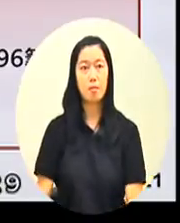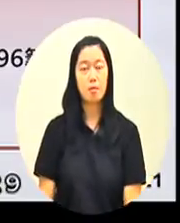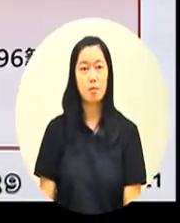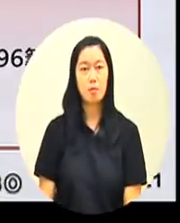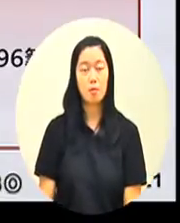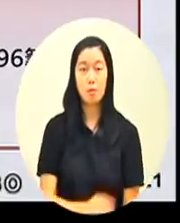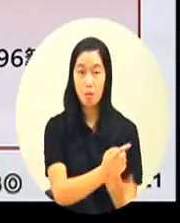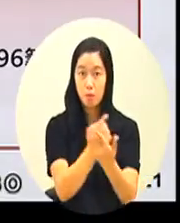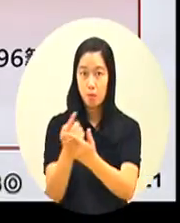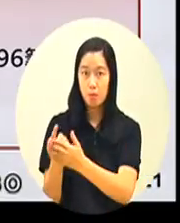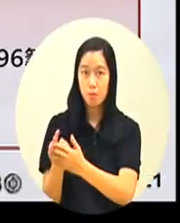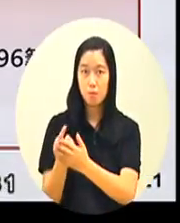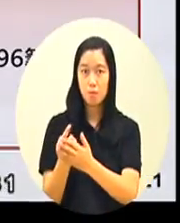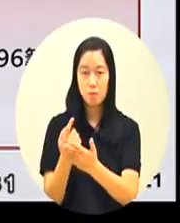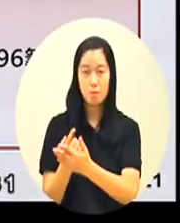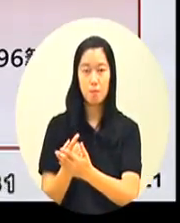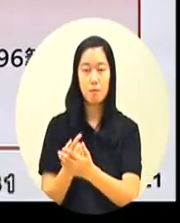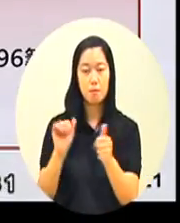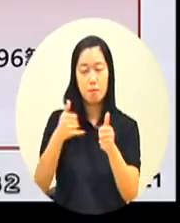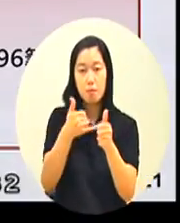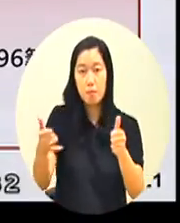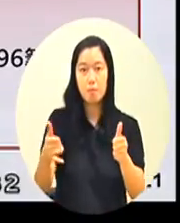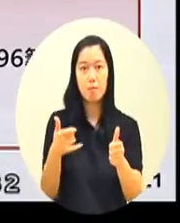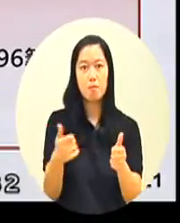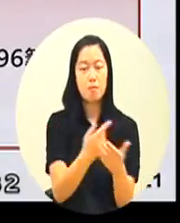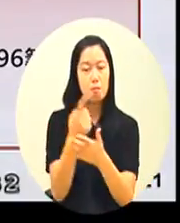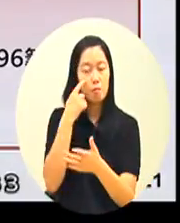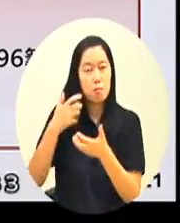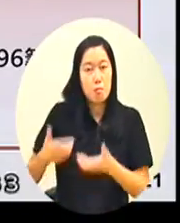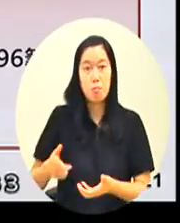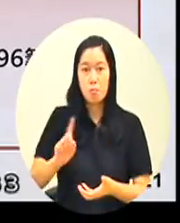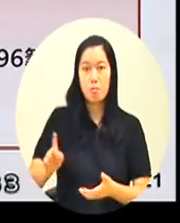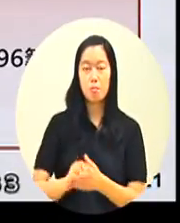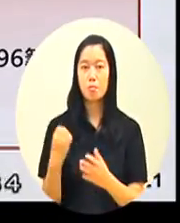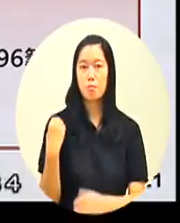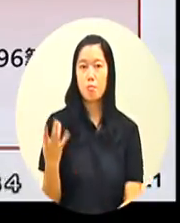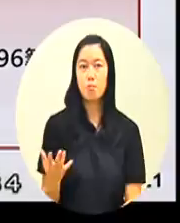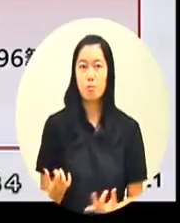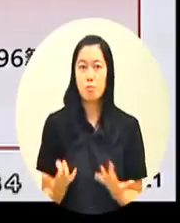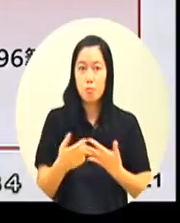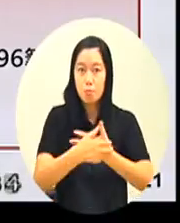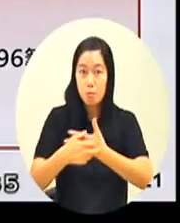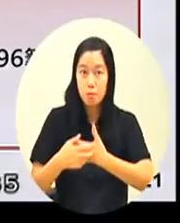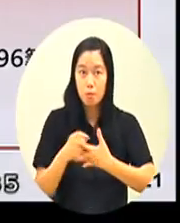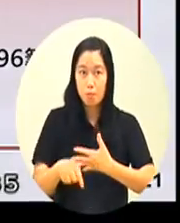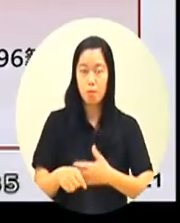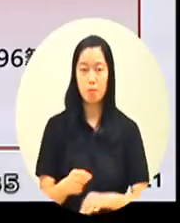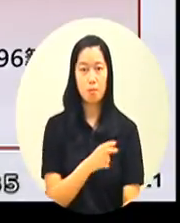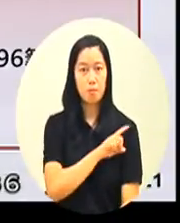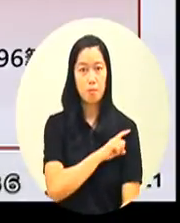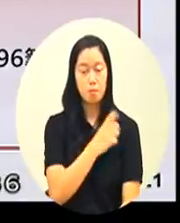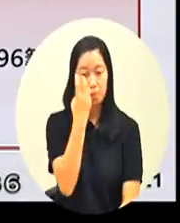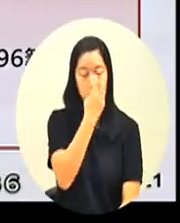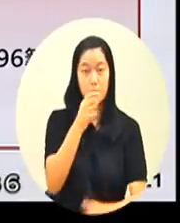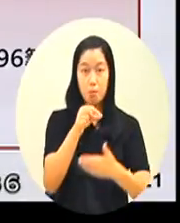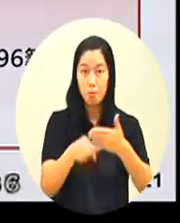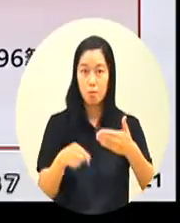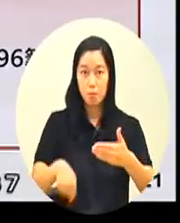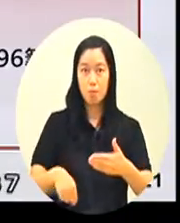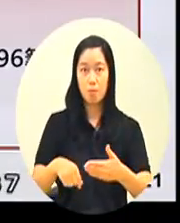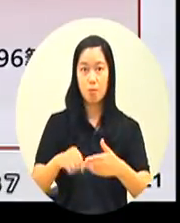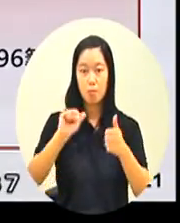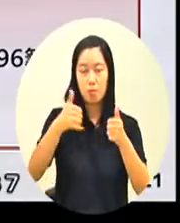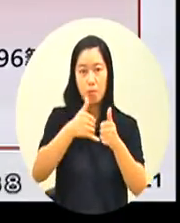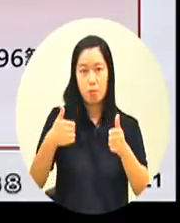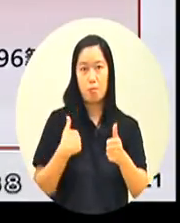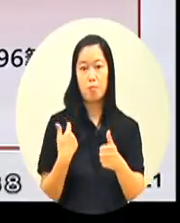议员也非常关心我们新草衙地区这个专案啊，这个自治条例啊，承蒙议会的帮